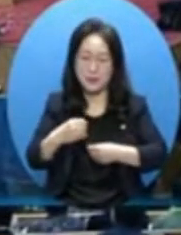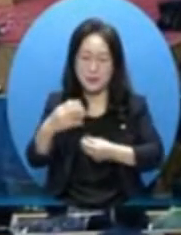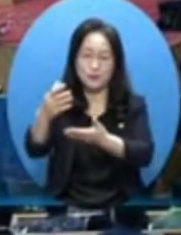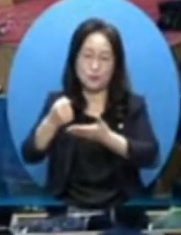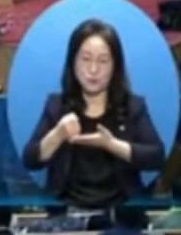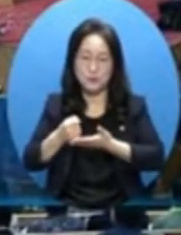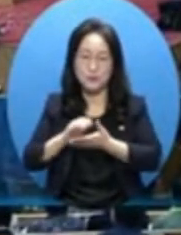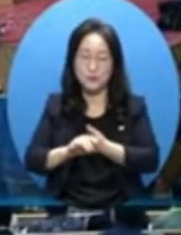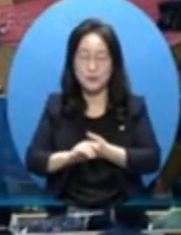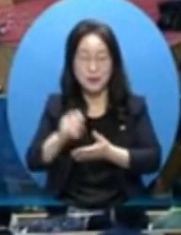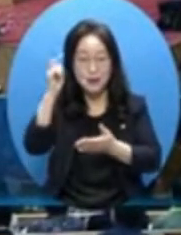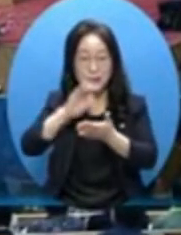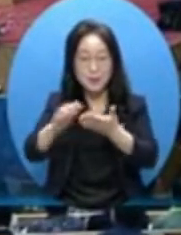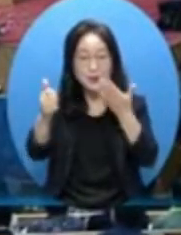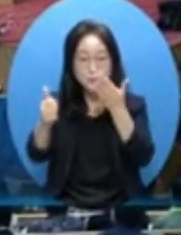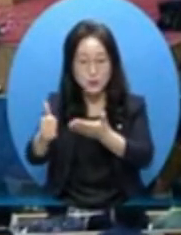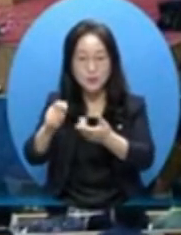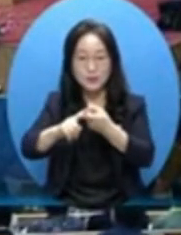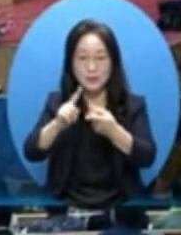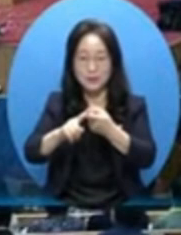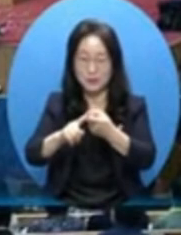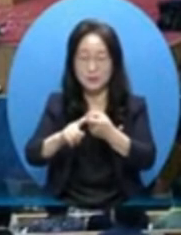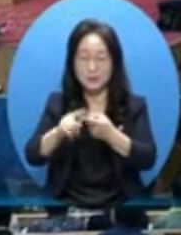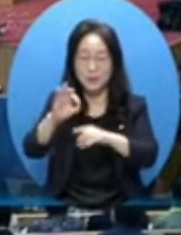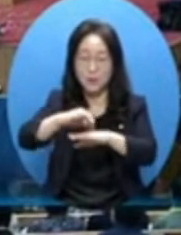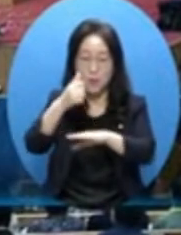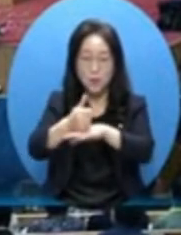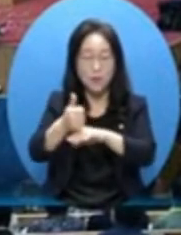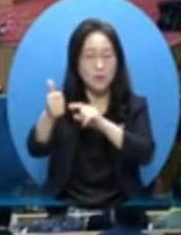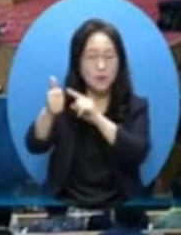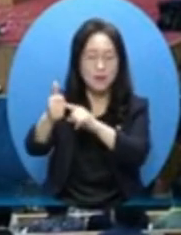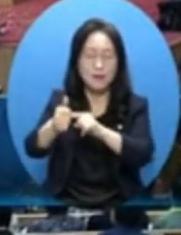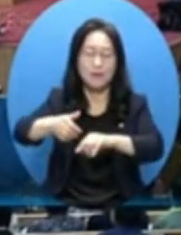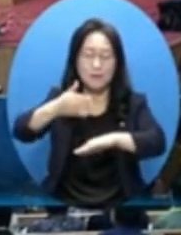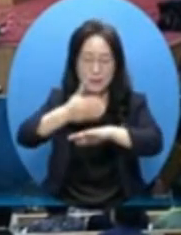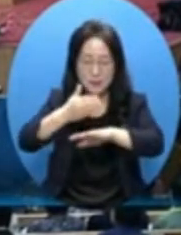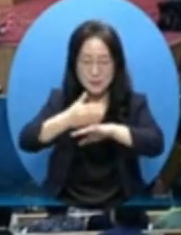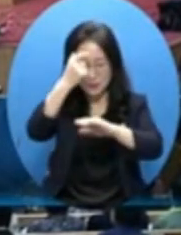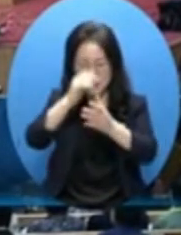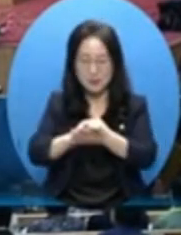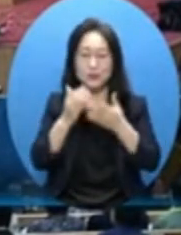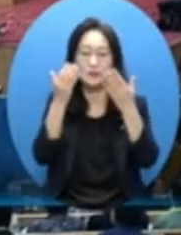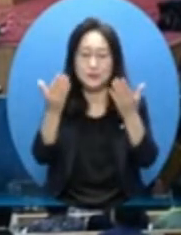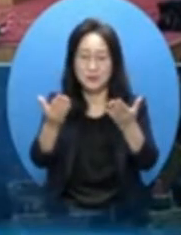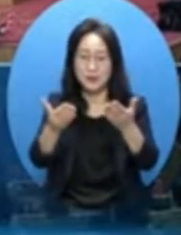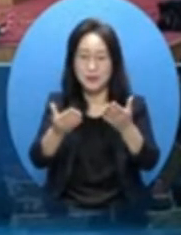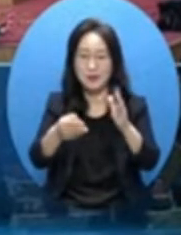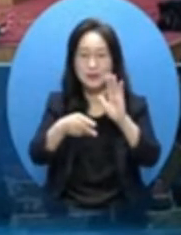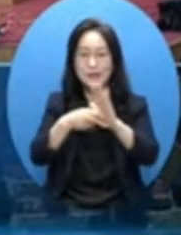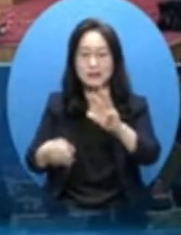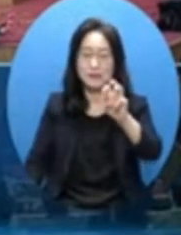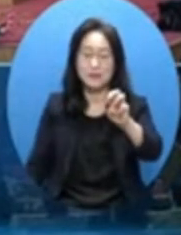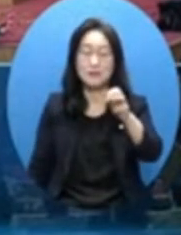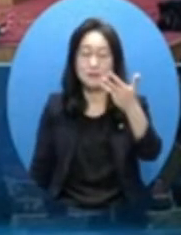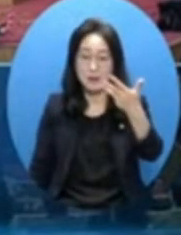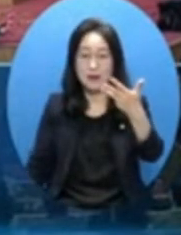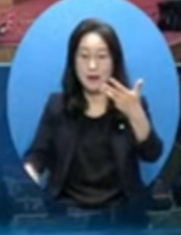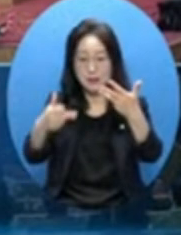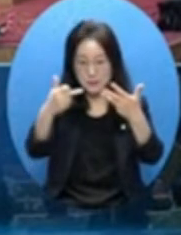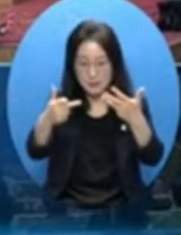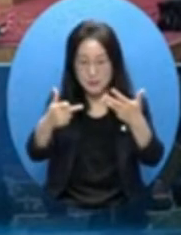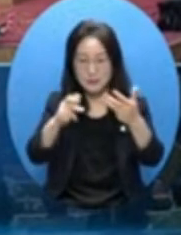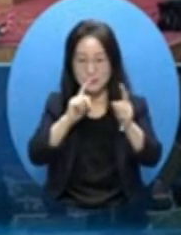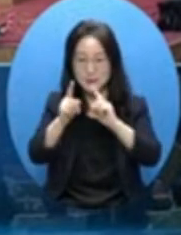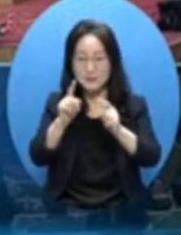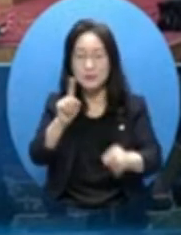주신 하나님에 대해서 히스기야 왕이 감사하게도 드리는데 이사야 38장 17절에 이와 같은 고백이